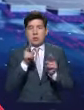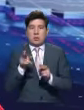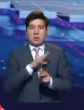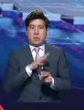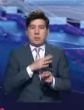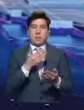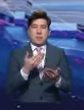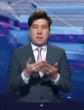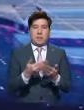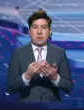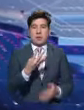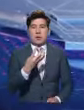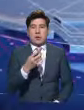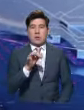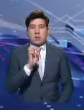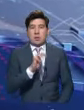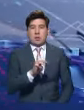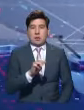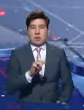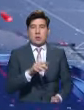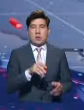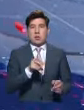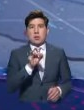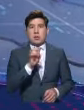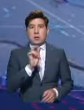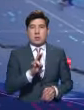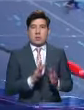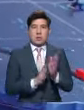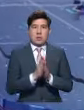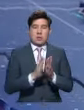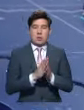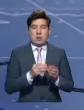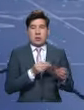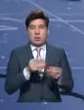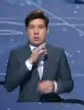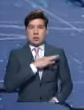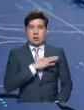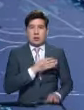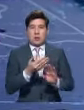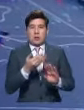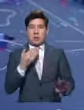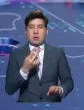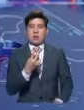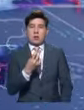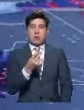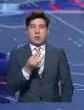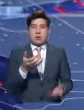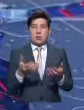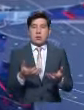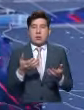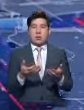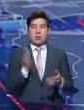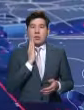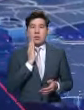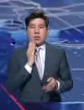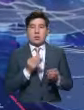өндіреміз, оның 70 мың тоннасы қант қызылшасынан болады дегенбіз. Бірақ алдын ала мәліметтерге қарағанда, тек 200 мың тоннаға жуық қант өндіре